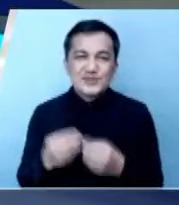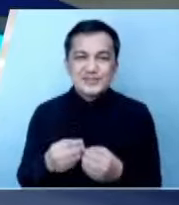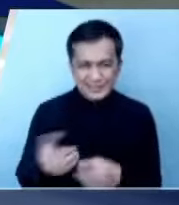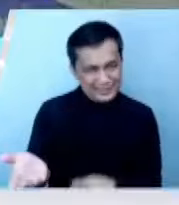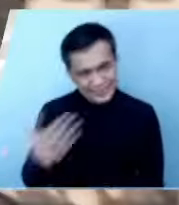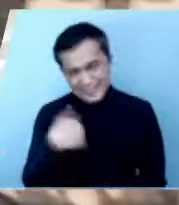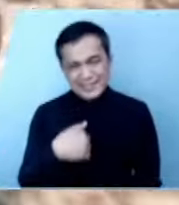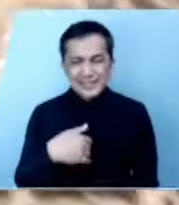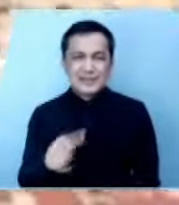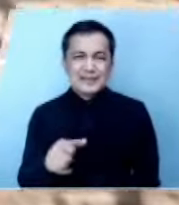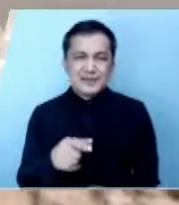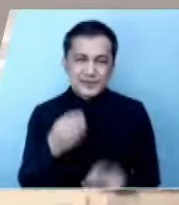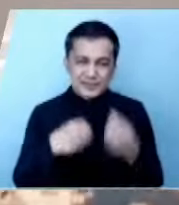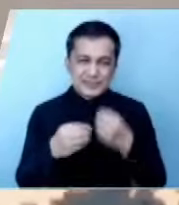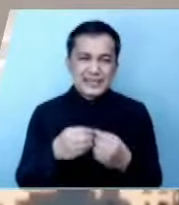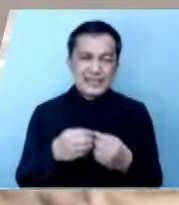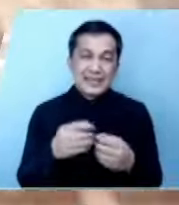Kitchen.